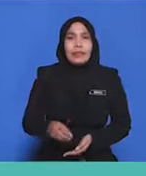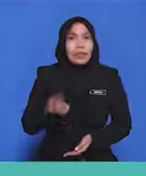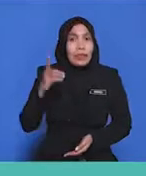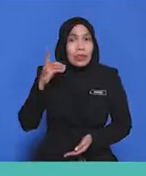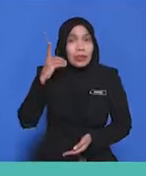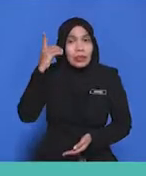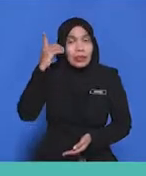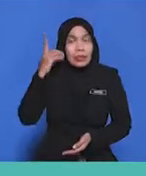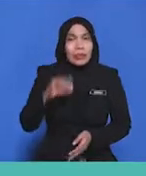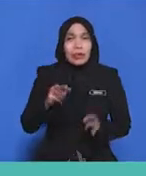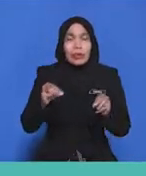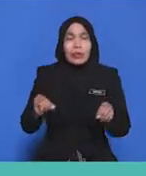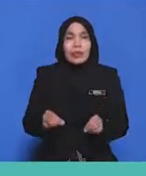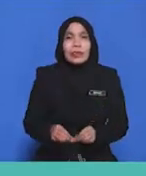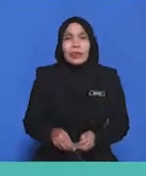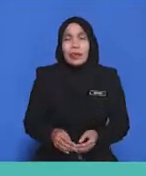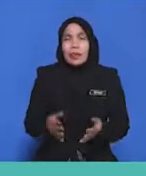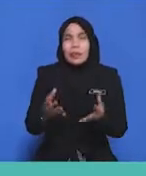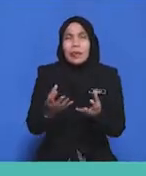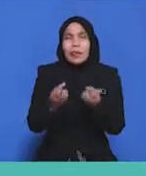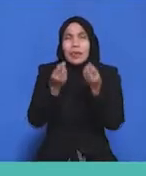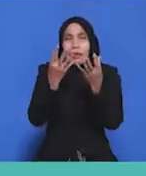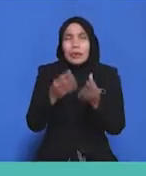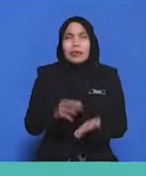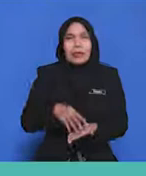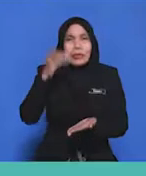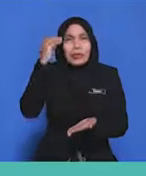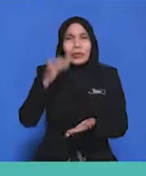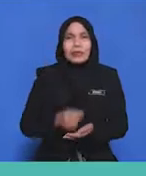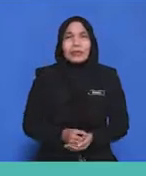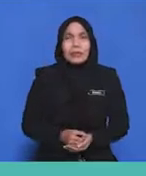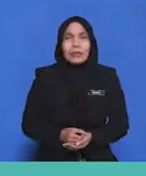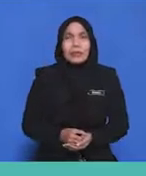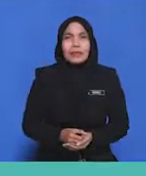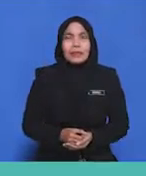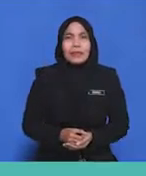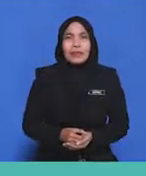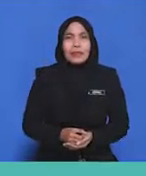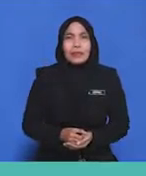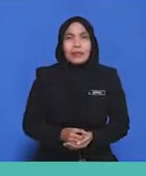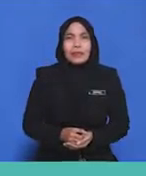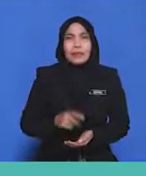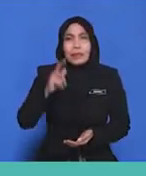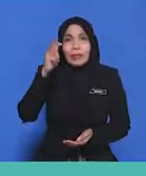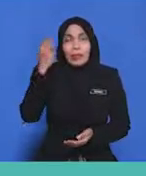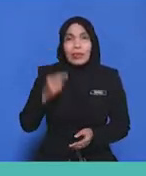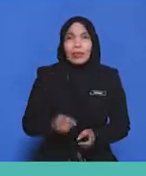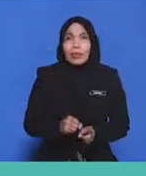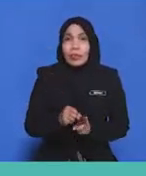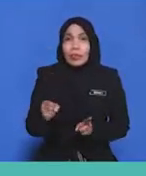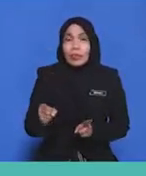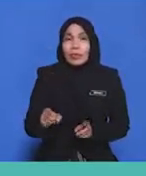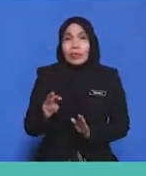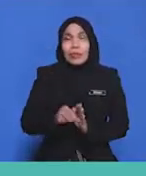sekeliling. Teori sosialisasi memberi perhatian kepada perkembangan kognitif,